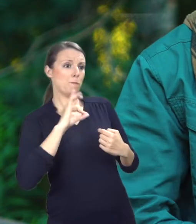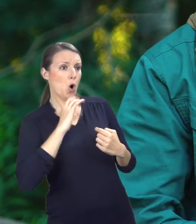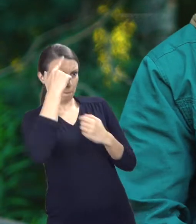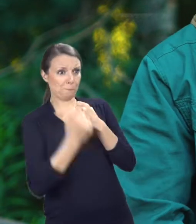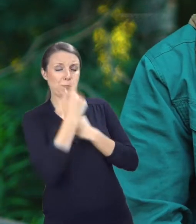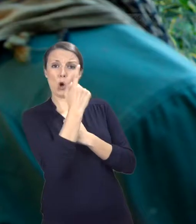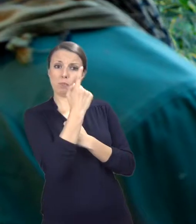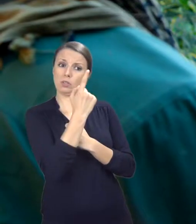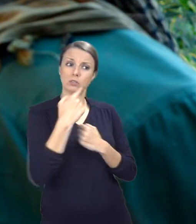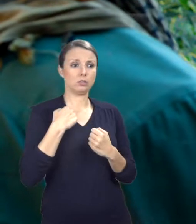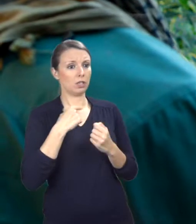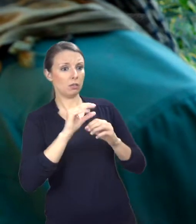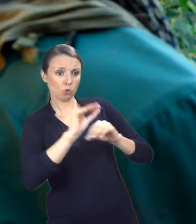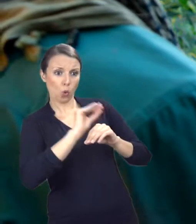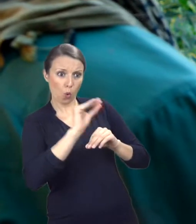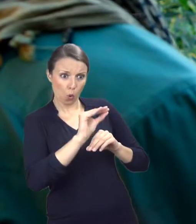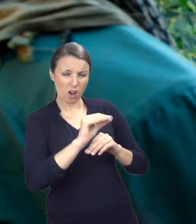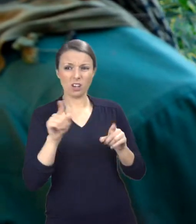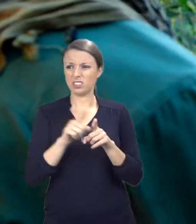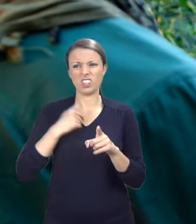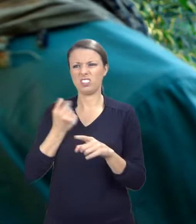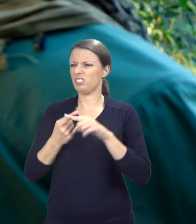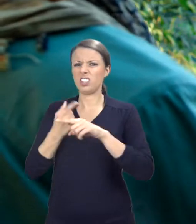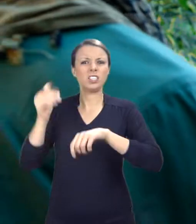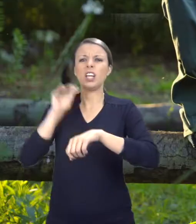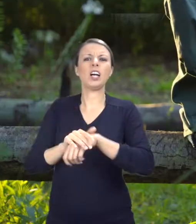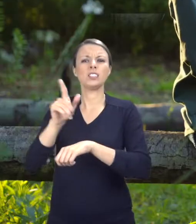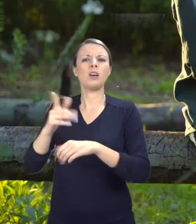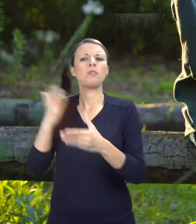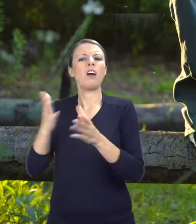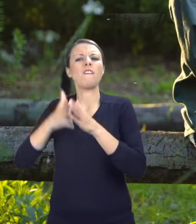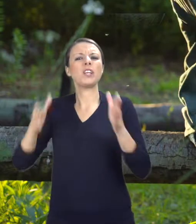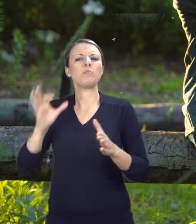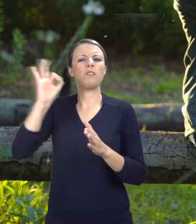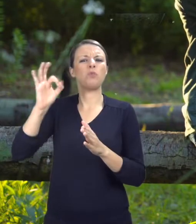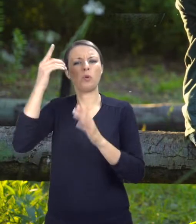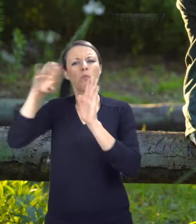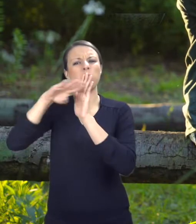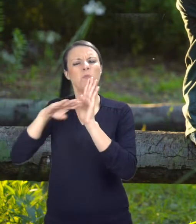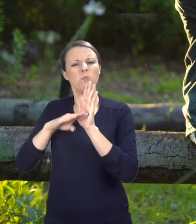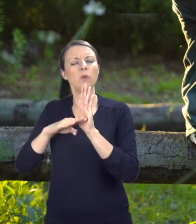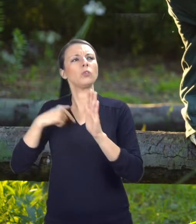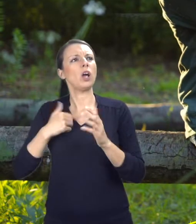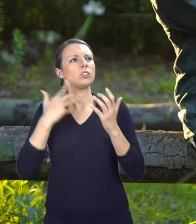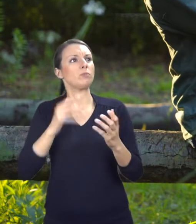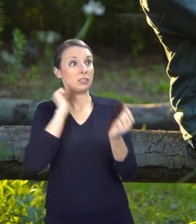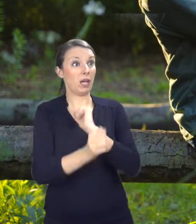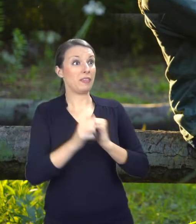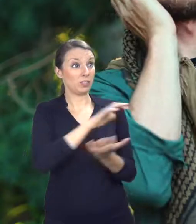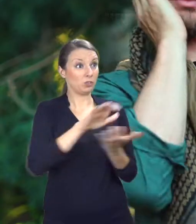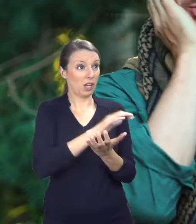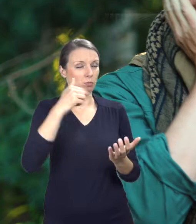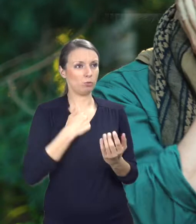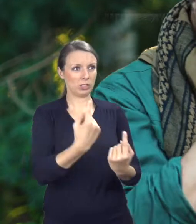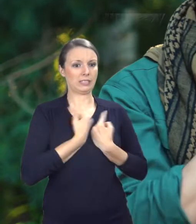nam korporacje. Że ja postanowiłem, że jeżeli chcę zmienić świat, to zacznę od siebie. Poczekaj, co ja miałam powiedzieć? Coś było